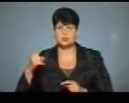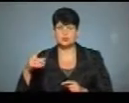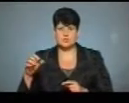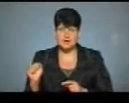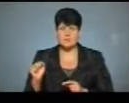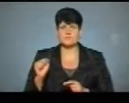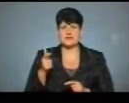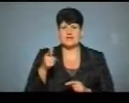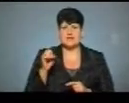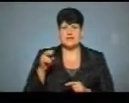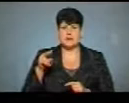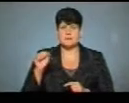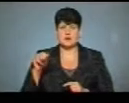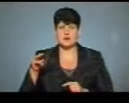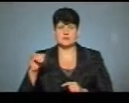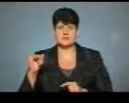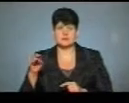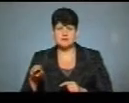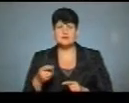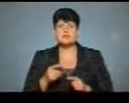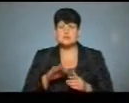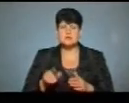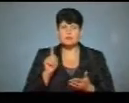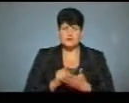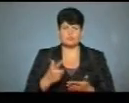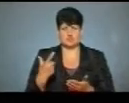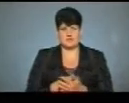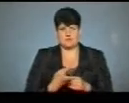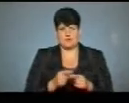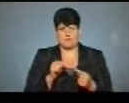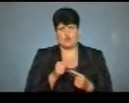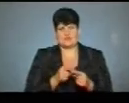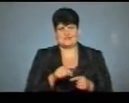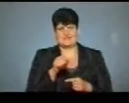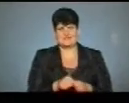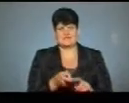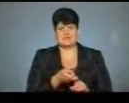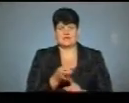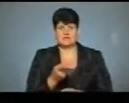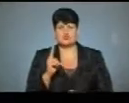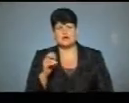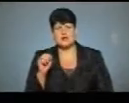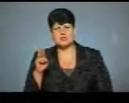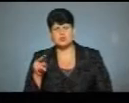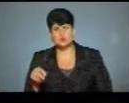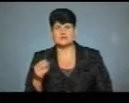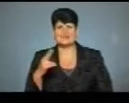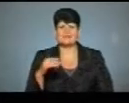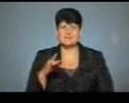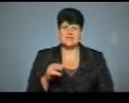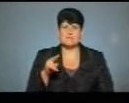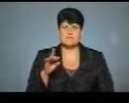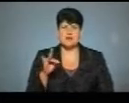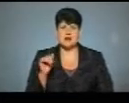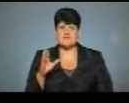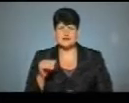тому діти повинні бути щеплені від цих інфекцій. Якщо перші там від кашлюка, дифтерії, правця, це діти щепляться,